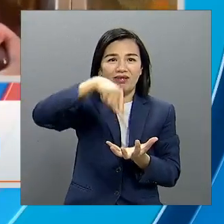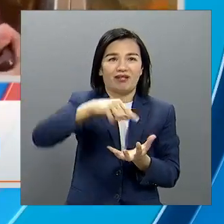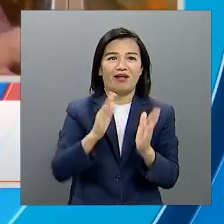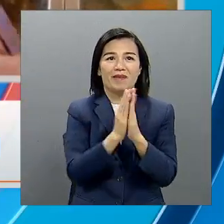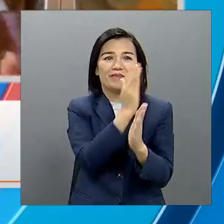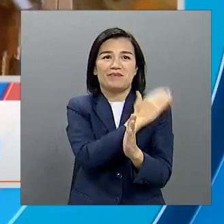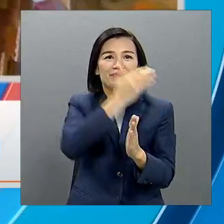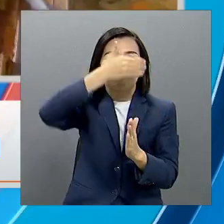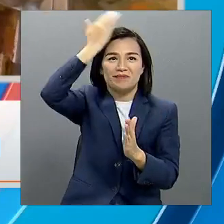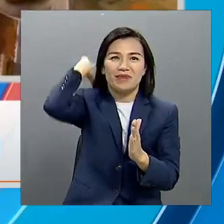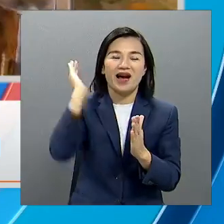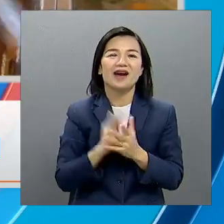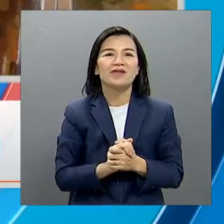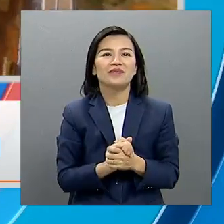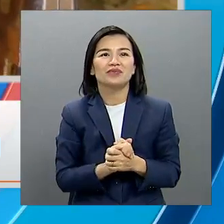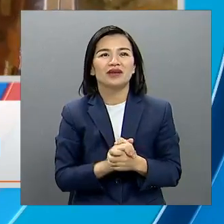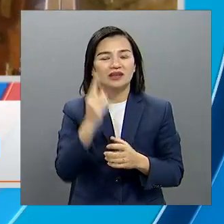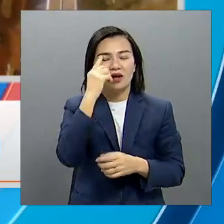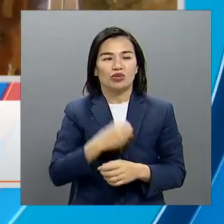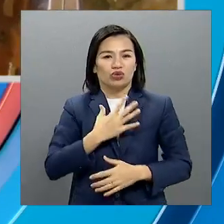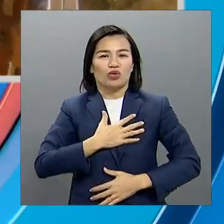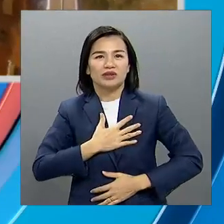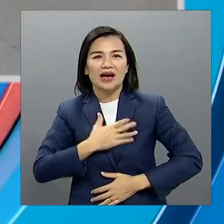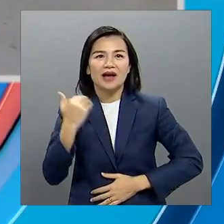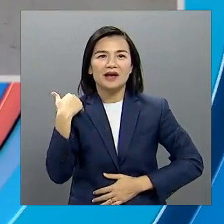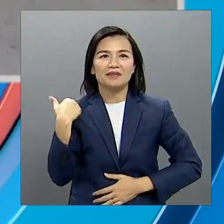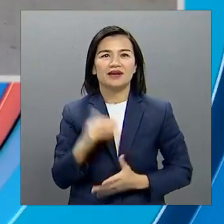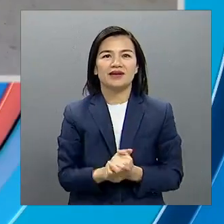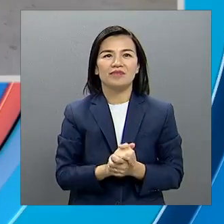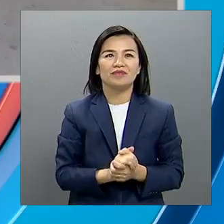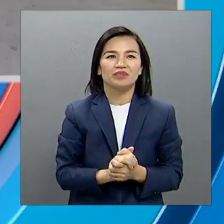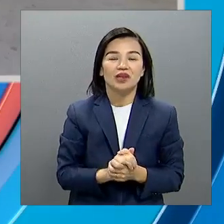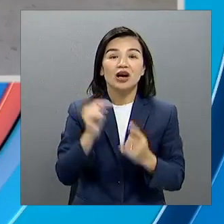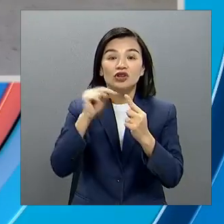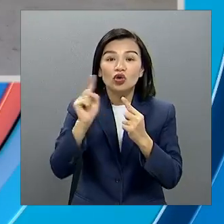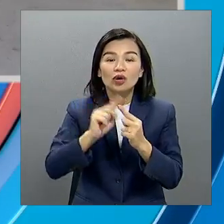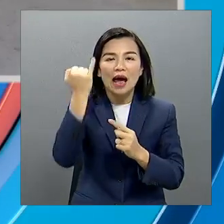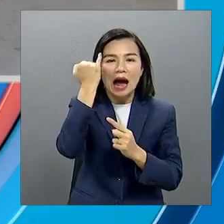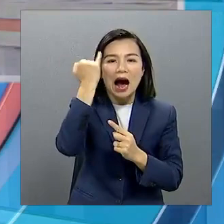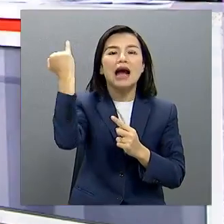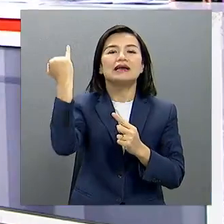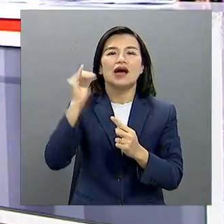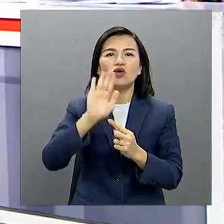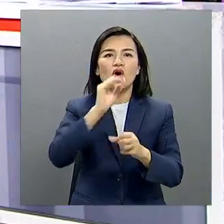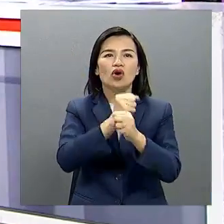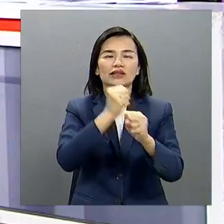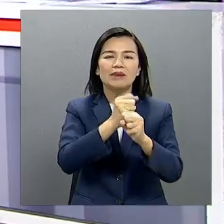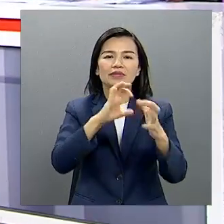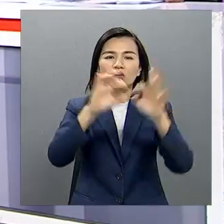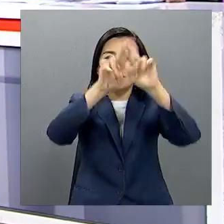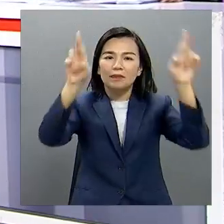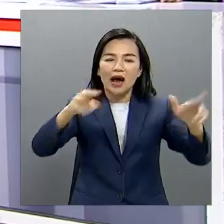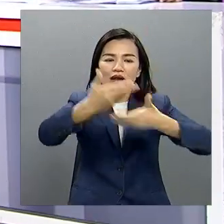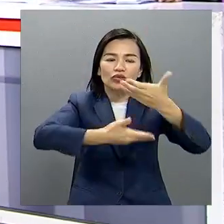จะ Amazing มั้ยอาจจะตกใจได ้เออก็ถือว่าเป็นไอเดียในการประกอบธุรกิจนะครับแล้วก็ไม่จำเป็นจะต้องเขาเรียกอะไรเก็บเงินเยอะเ